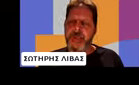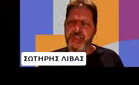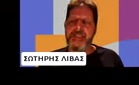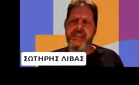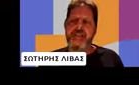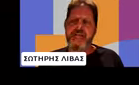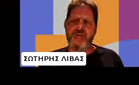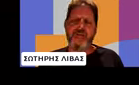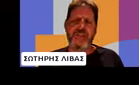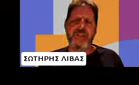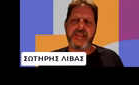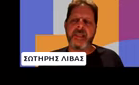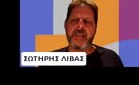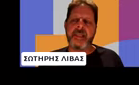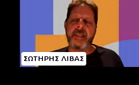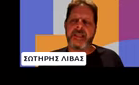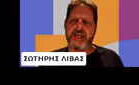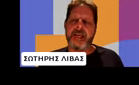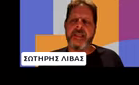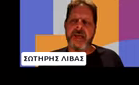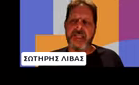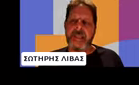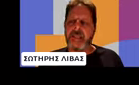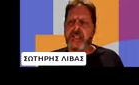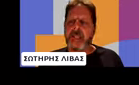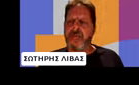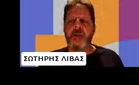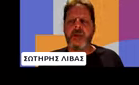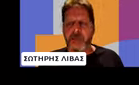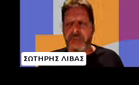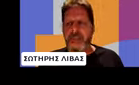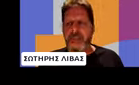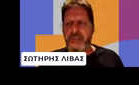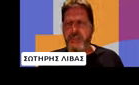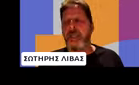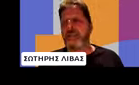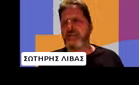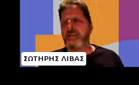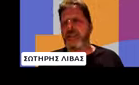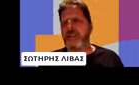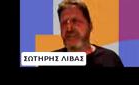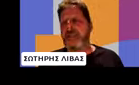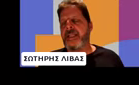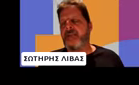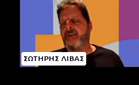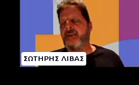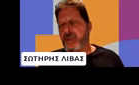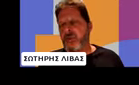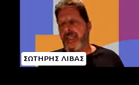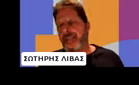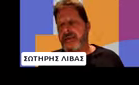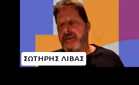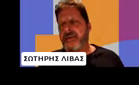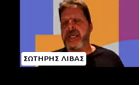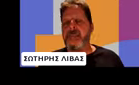Ευχαριστώ πάρα πολύ και θεωρώ ότι έχει γίνει πάρα πάρα πολύ καλή δουλειά, η οποία θα φανεί πολύ χρήσιμη σε νέους και όχι μόνο